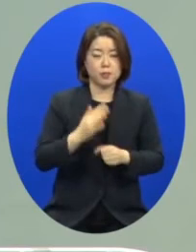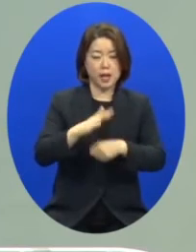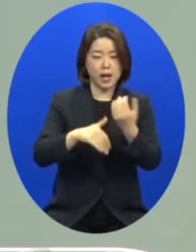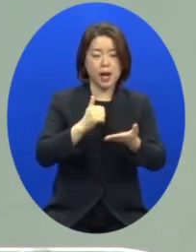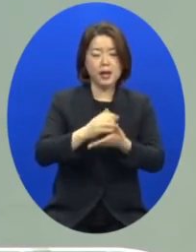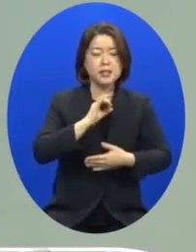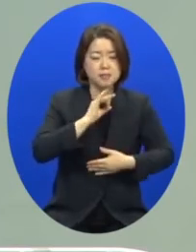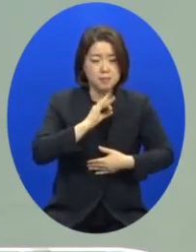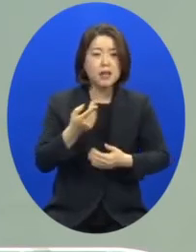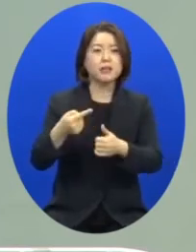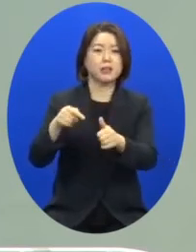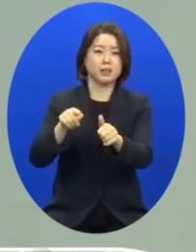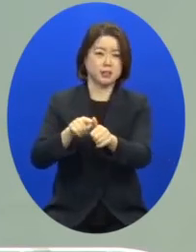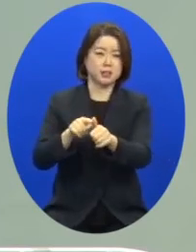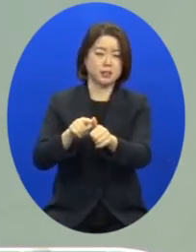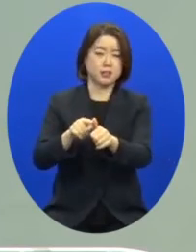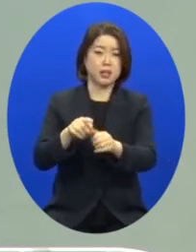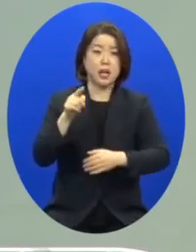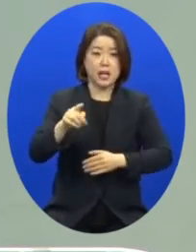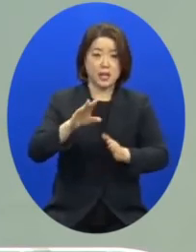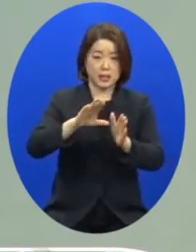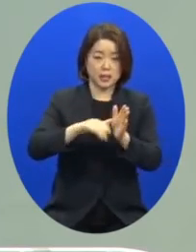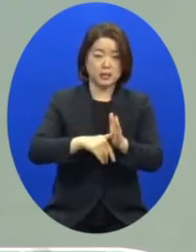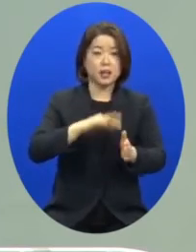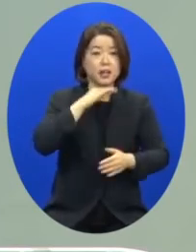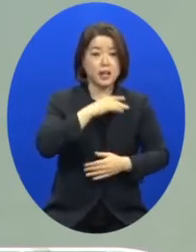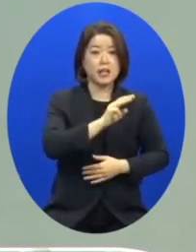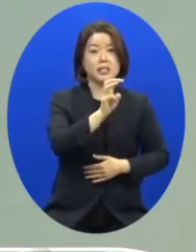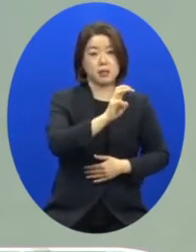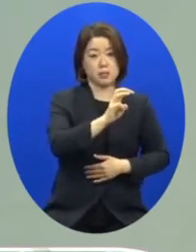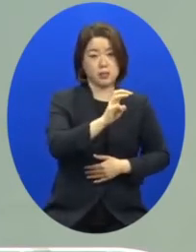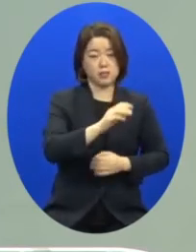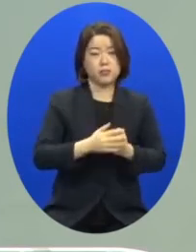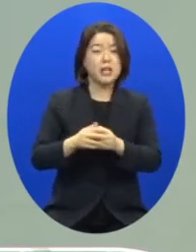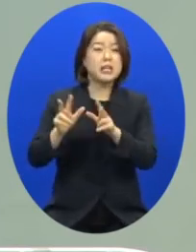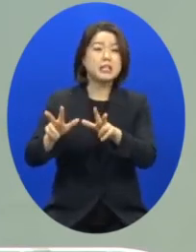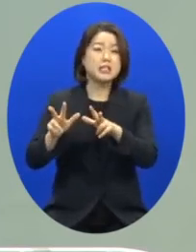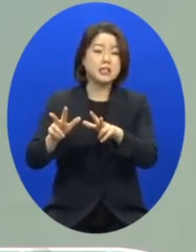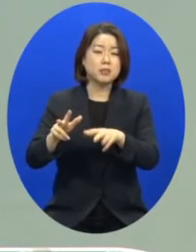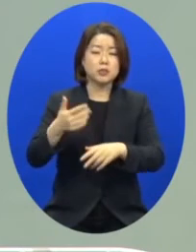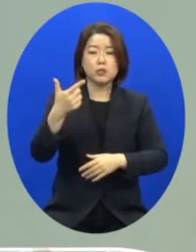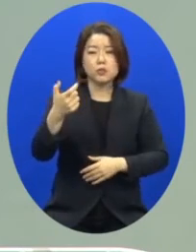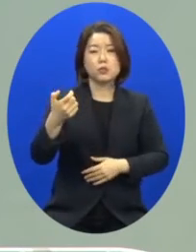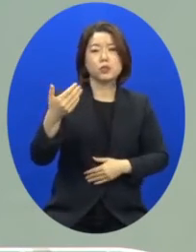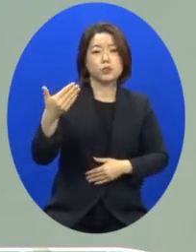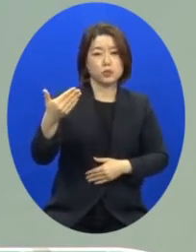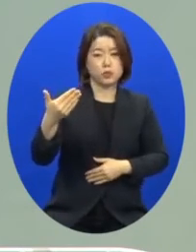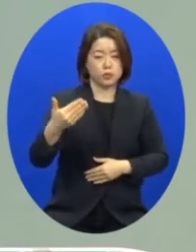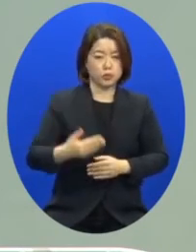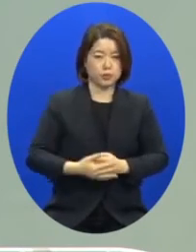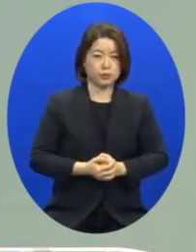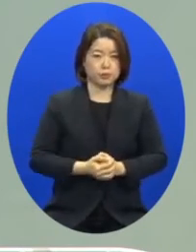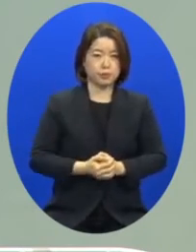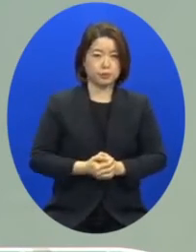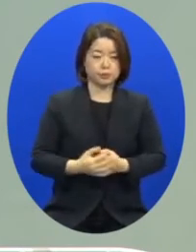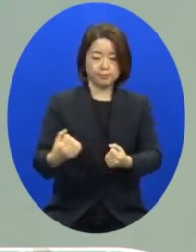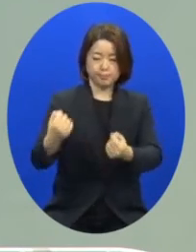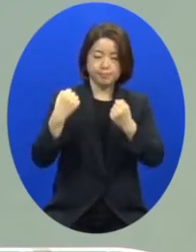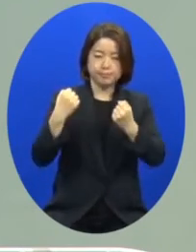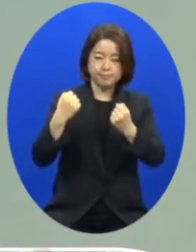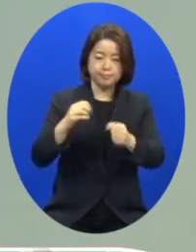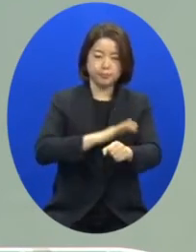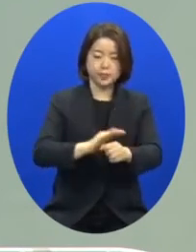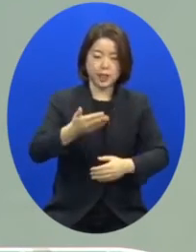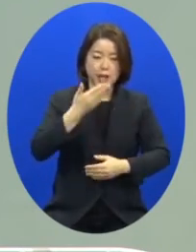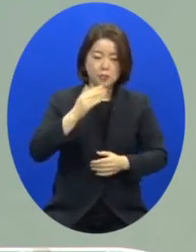했읍니다 그때가 30세 지금은 69세 입니다 건강하게 잘